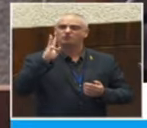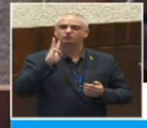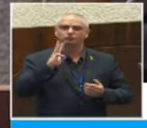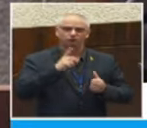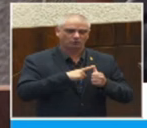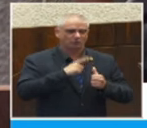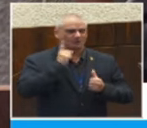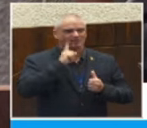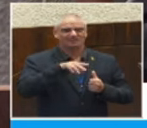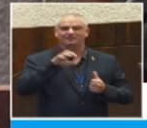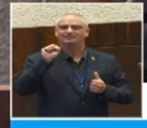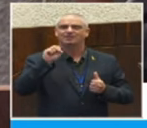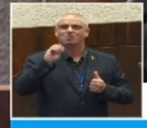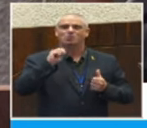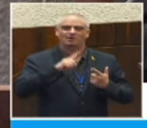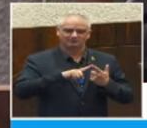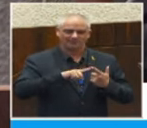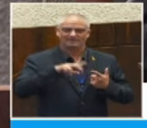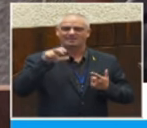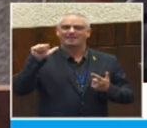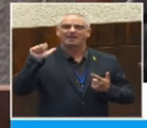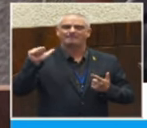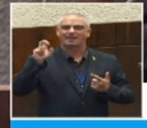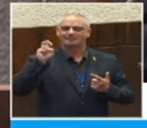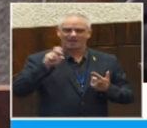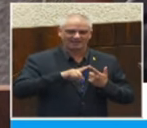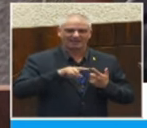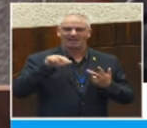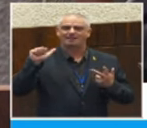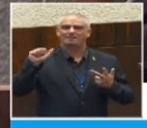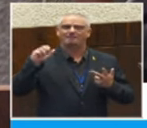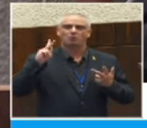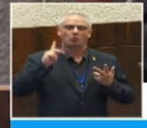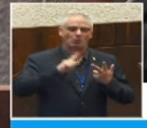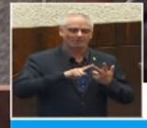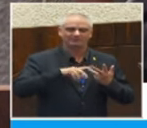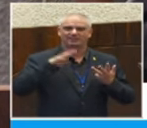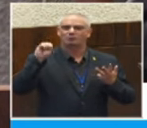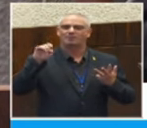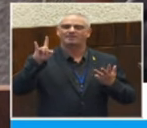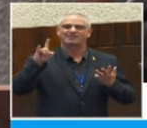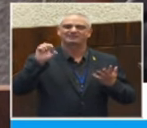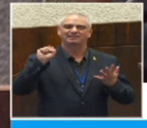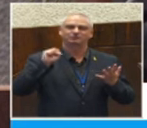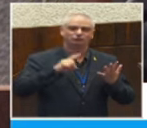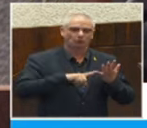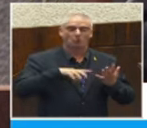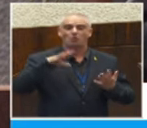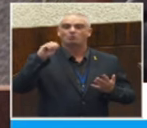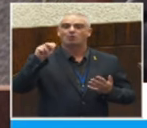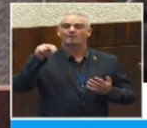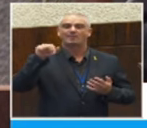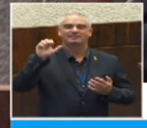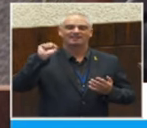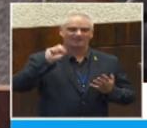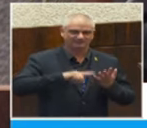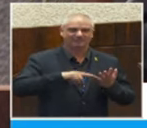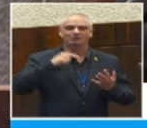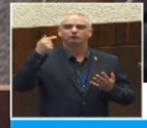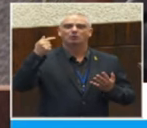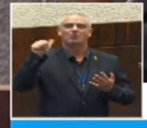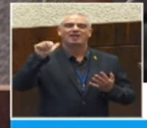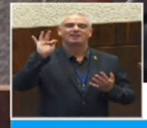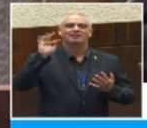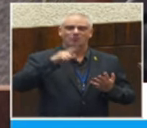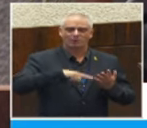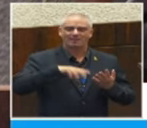מוחסן, אברהים עקיל, אברהים קובייסי, מוחמד חסן סרור, מוחמד נאסר, ג'וואד אל-טוויל, סמי עבדאללה,